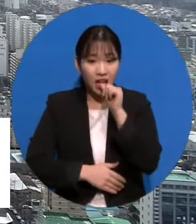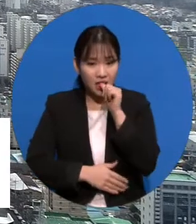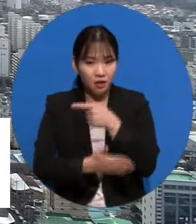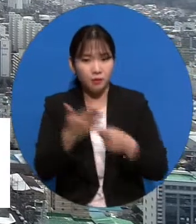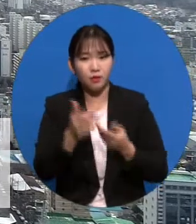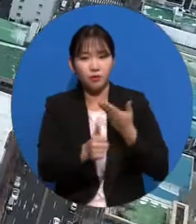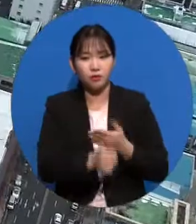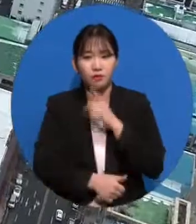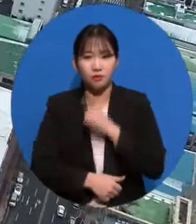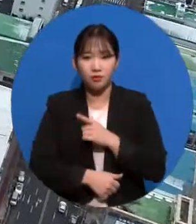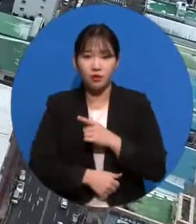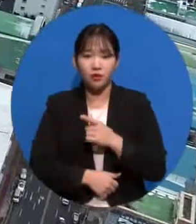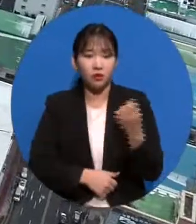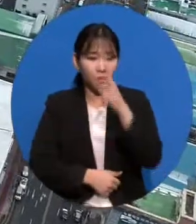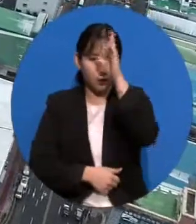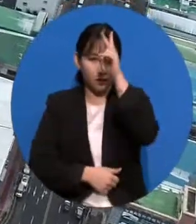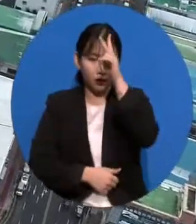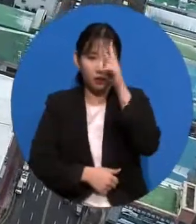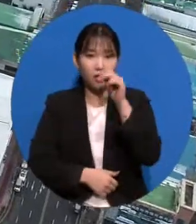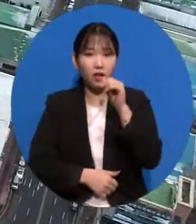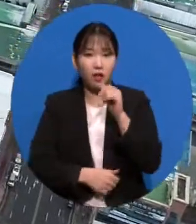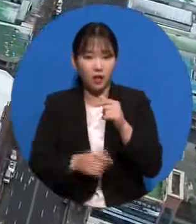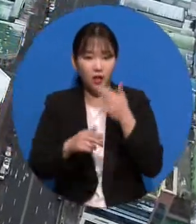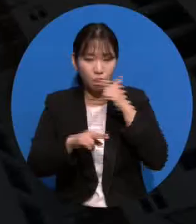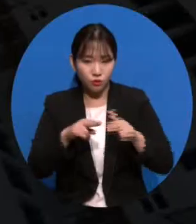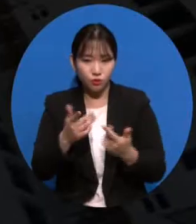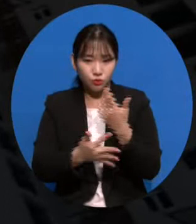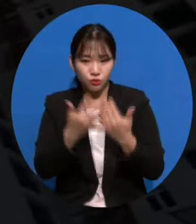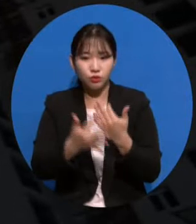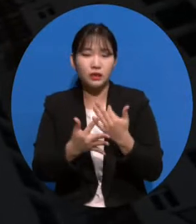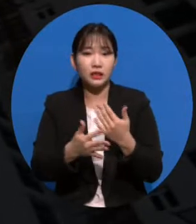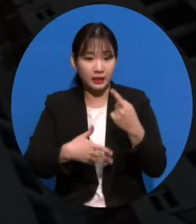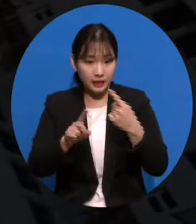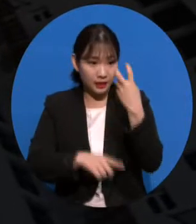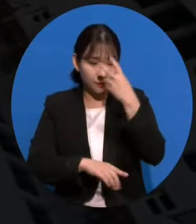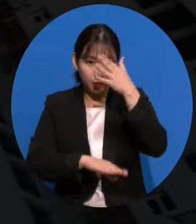위해를 주거든요. 한편 경찰은 고체 연료로 인한 화재였다는 1차 감식